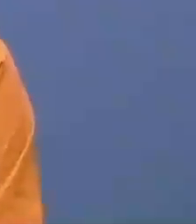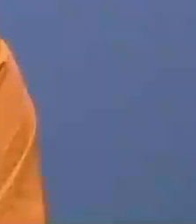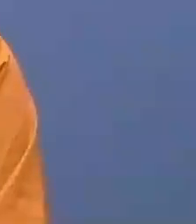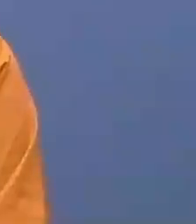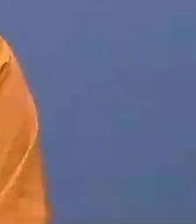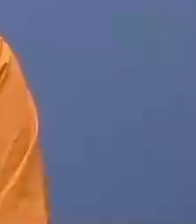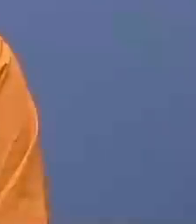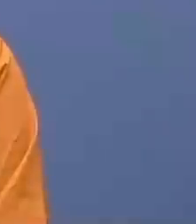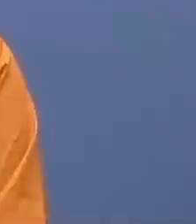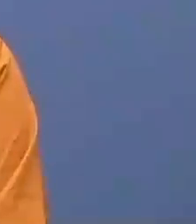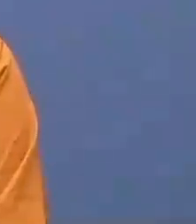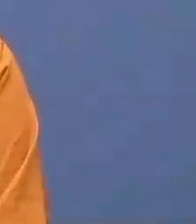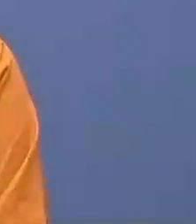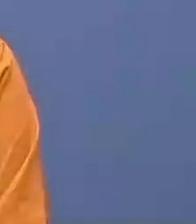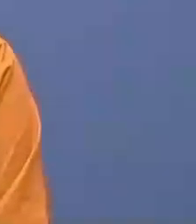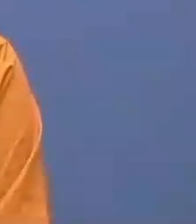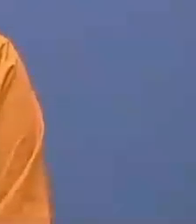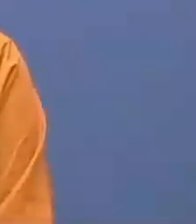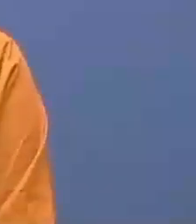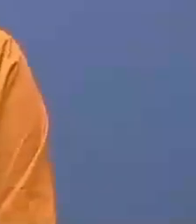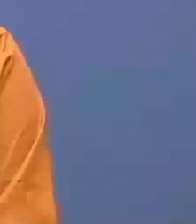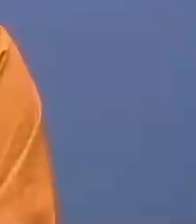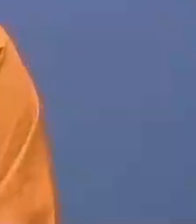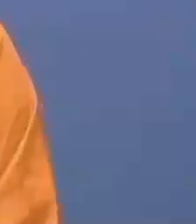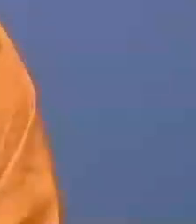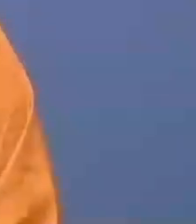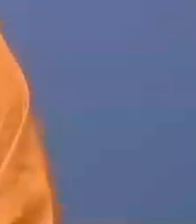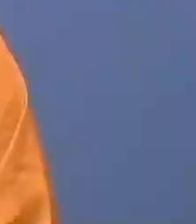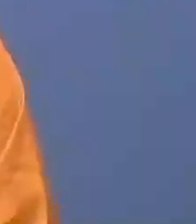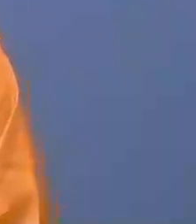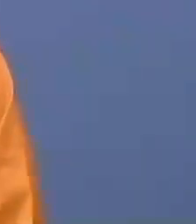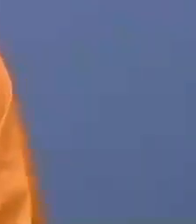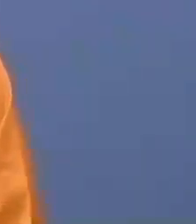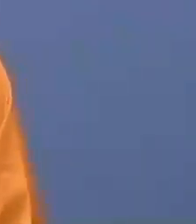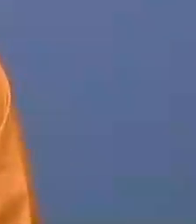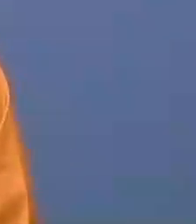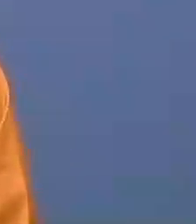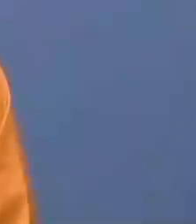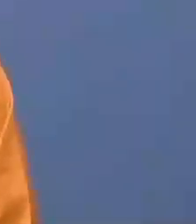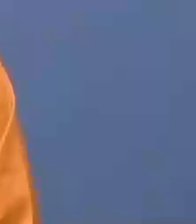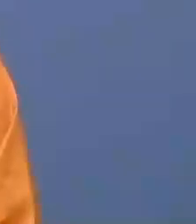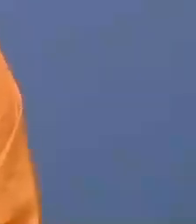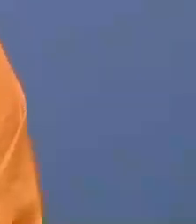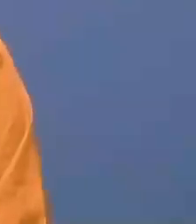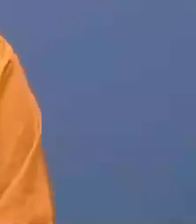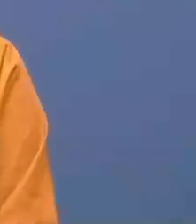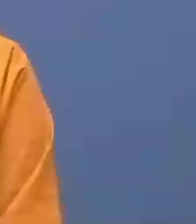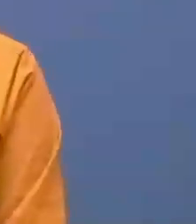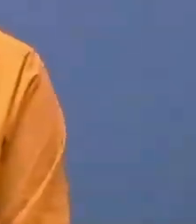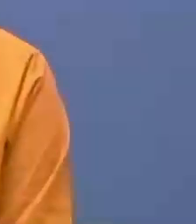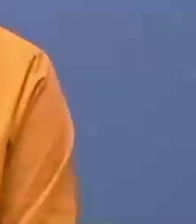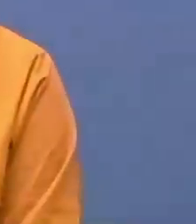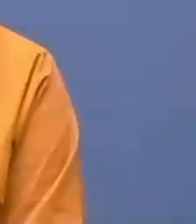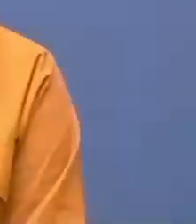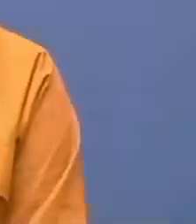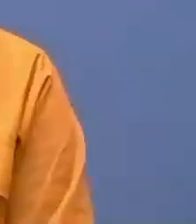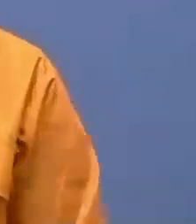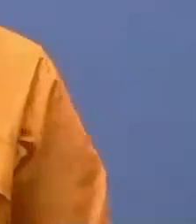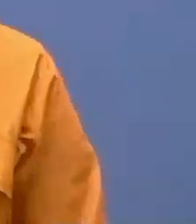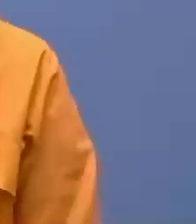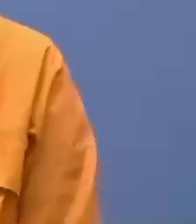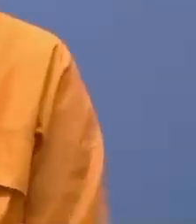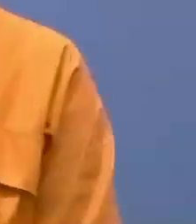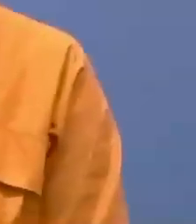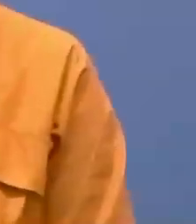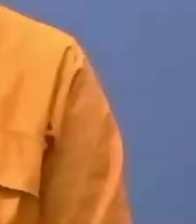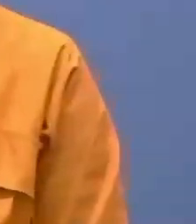够完，人是不能够完全明白神要做的事情的。比如说我呢，就还也不理解我